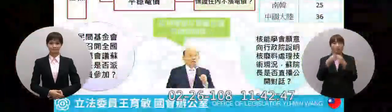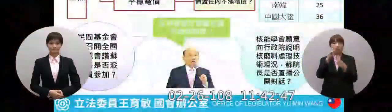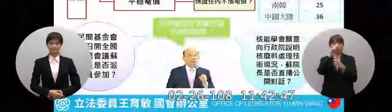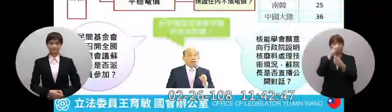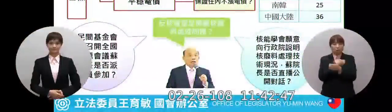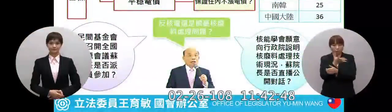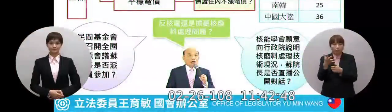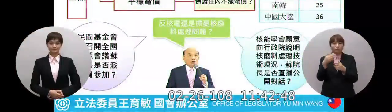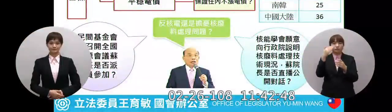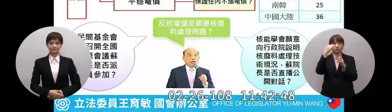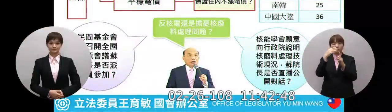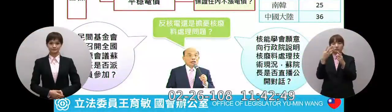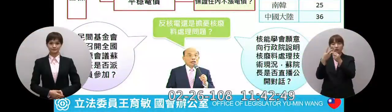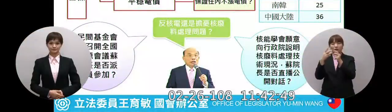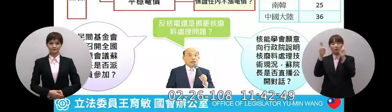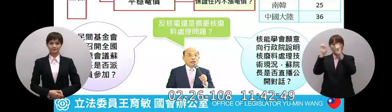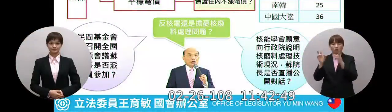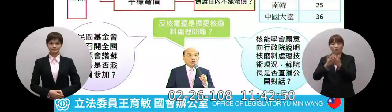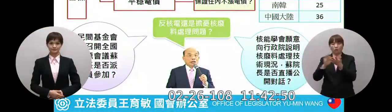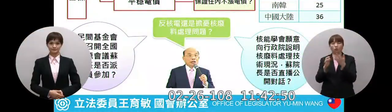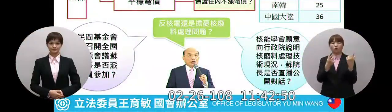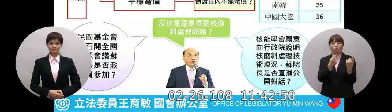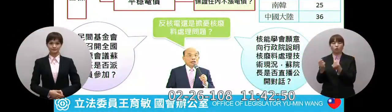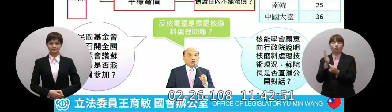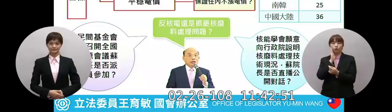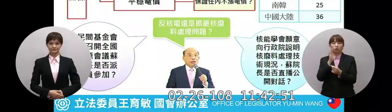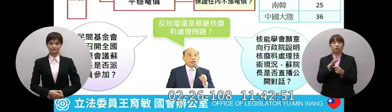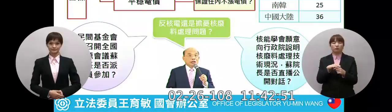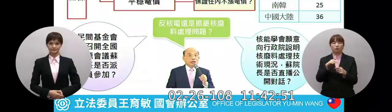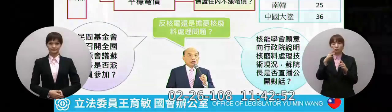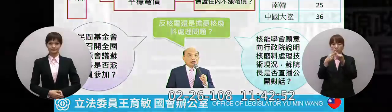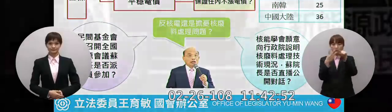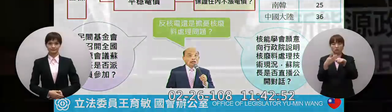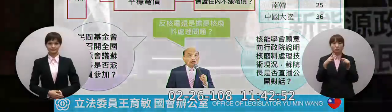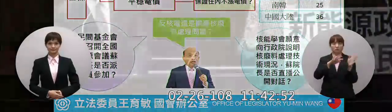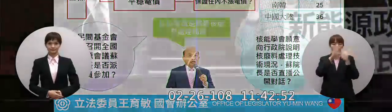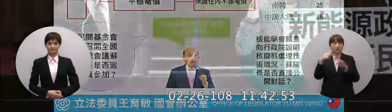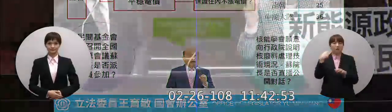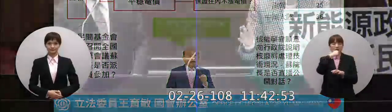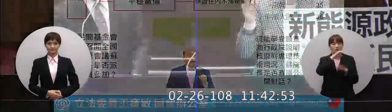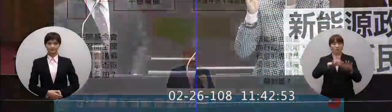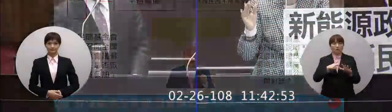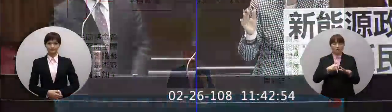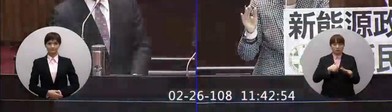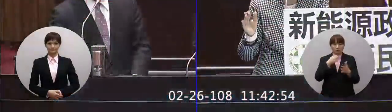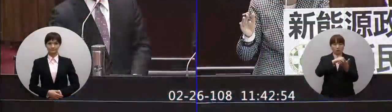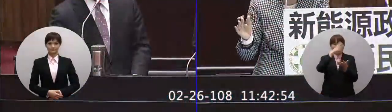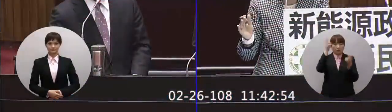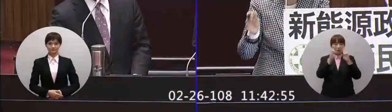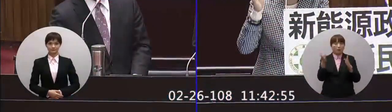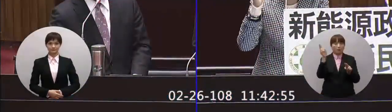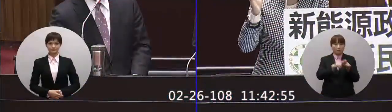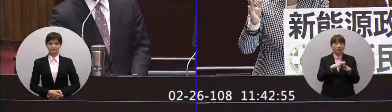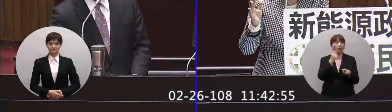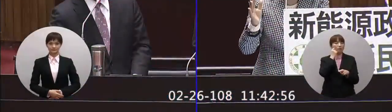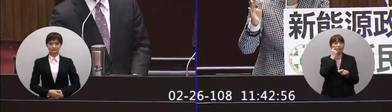污，平稳电价。在这三个前提底下，我认为我们现在台湾没有把核能排除的